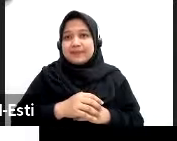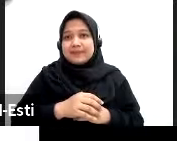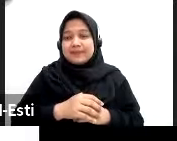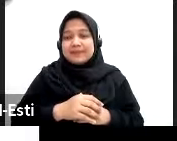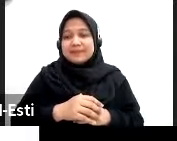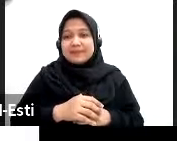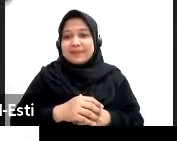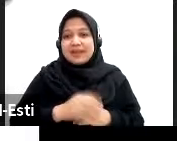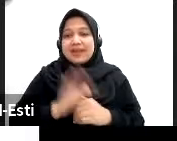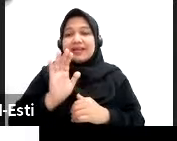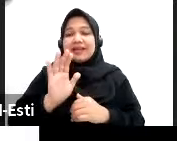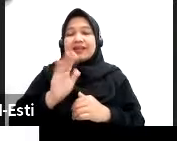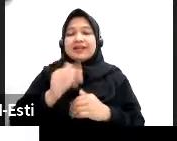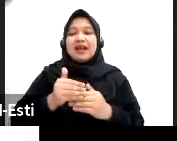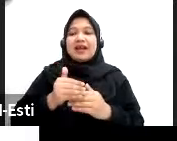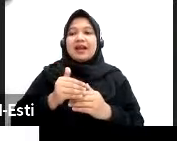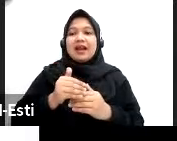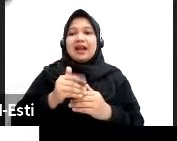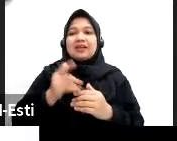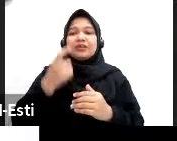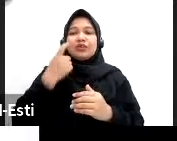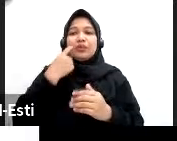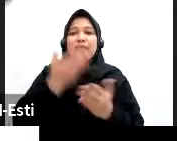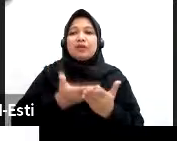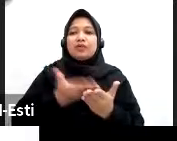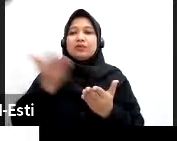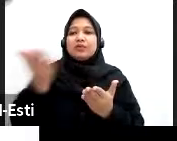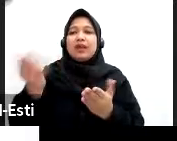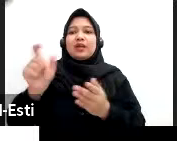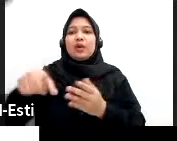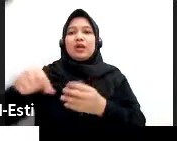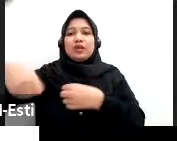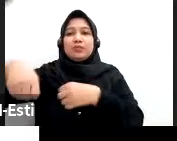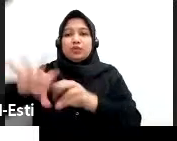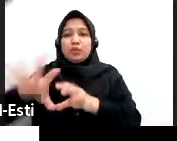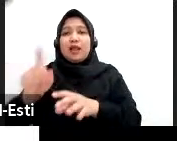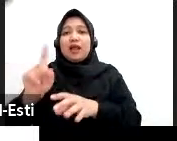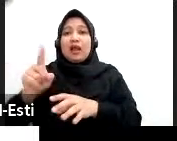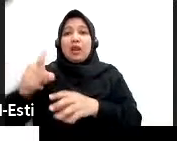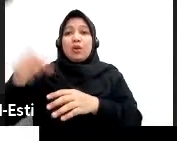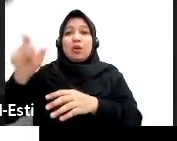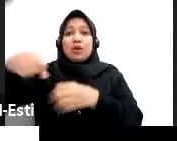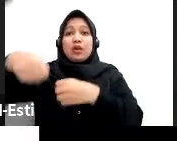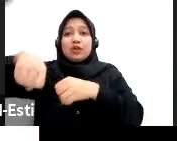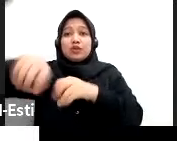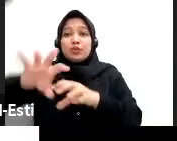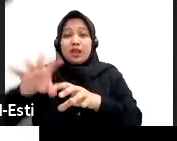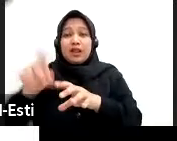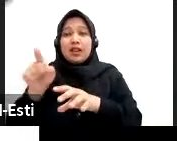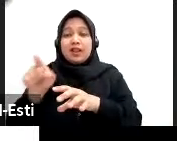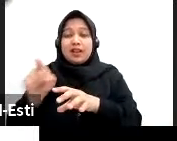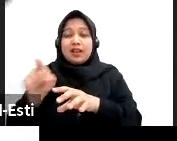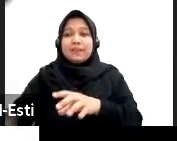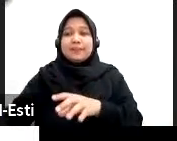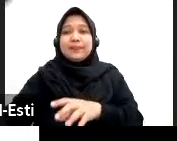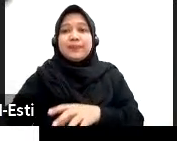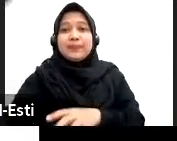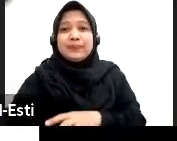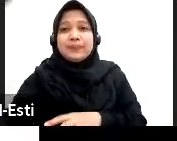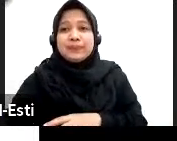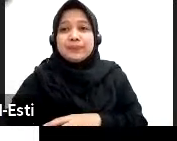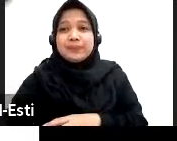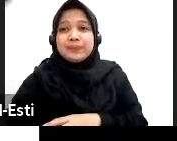teruskan kepada penjual kalau Penjualnya tidak ada jawaban lagi tidak ada di tidak ada apa tidak ada apa